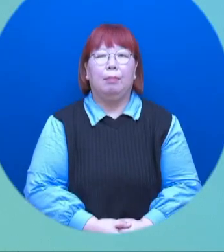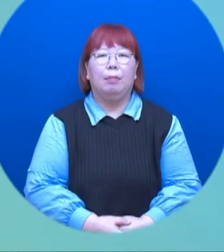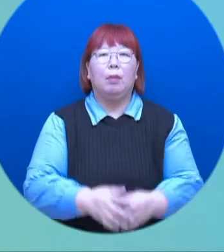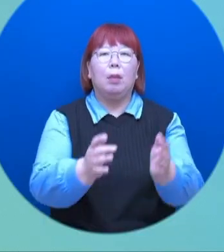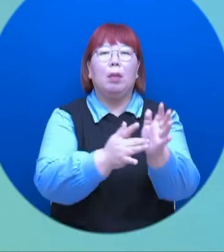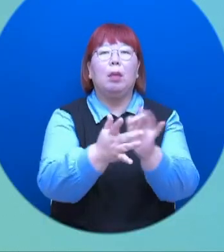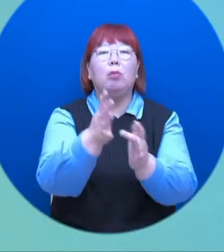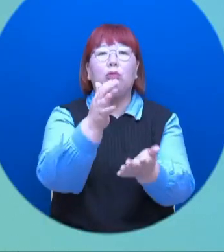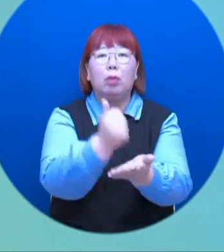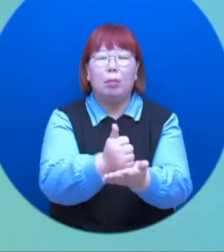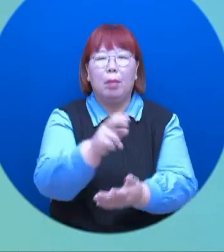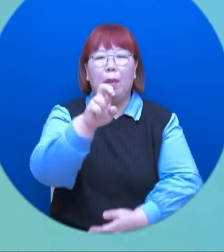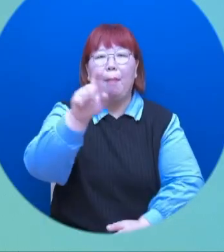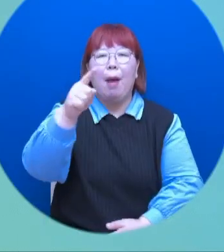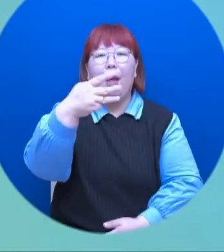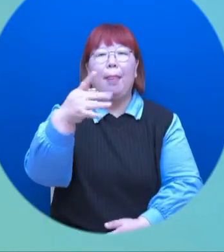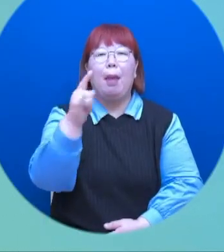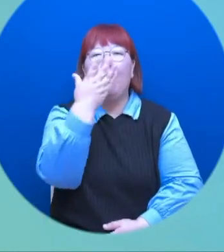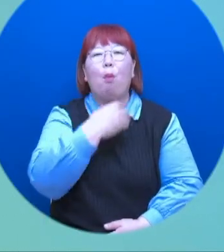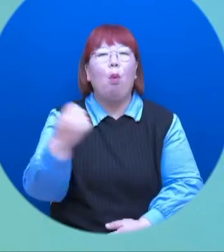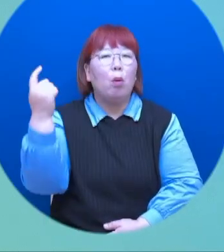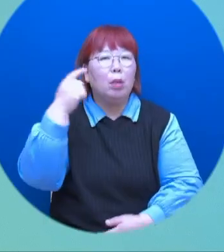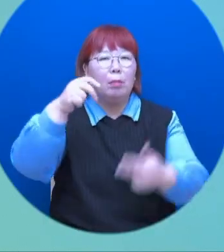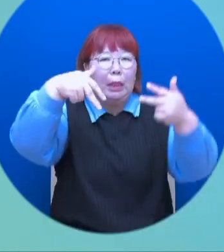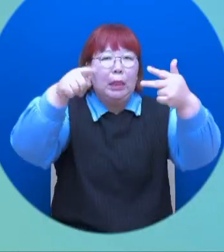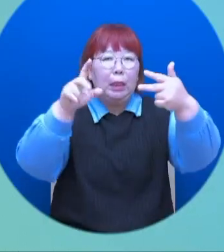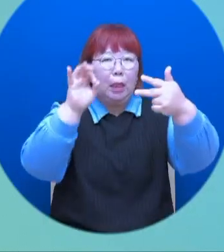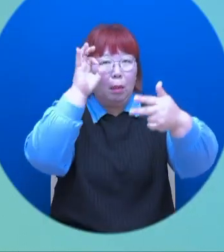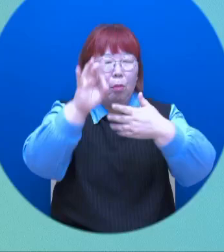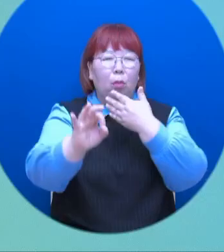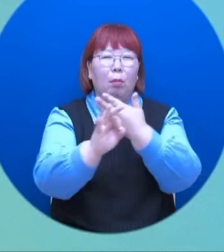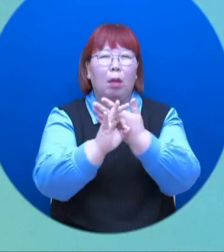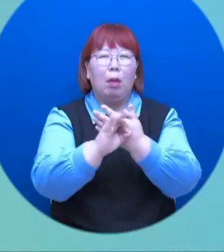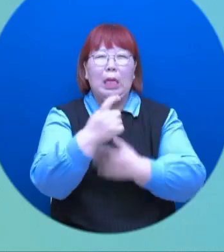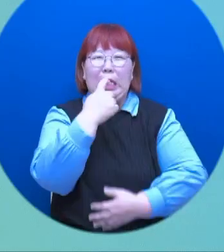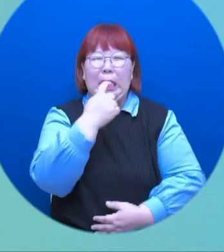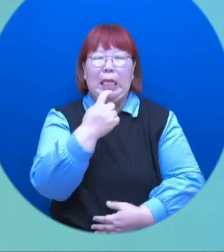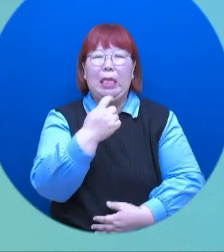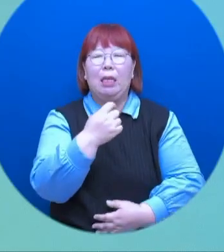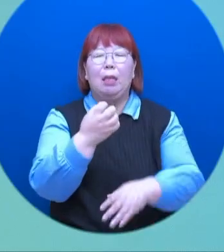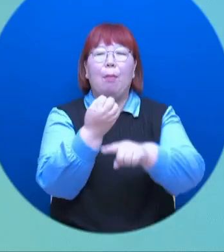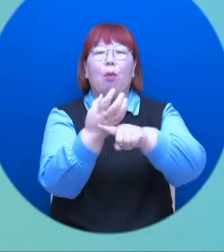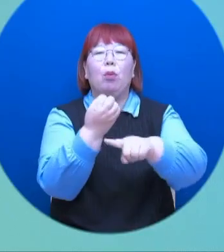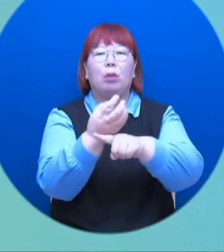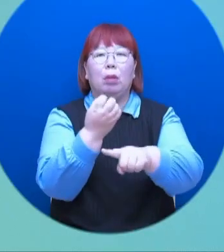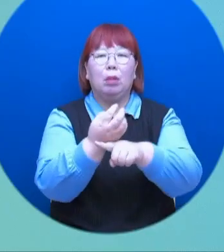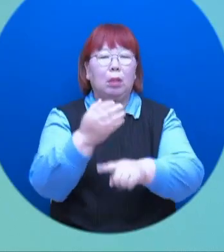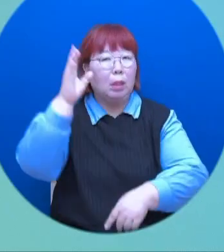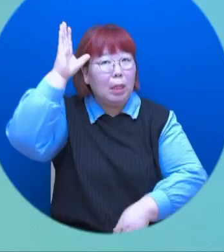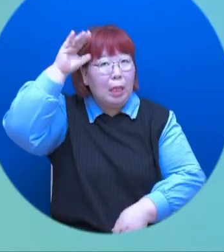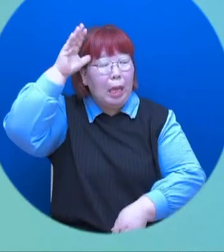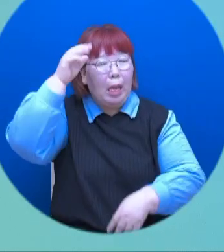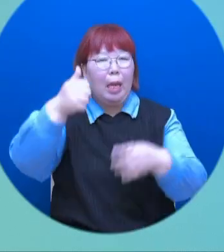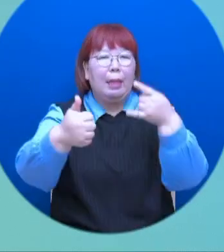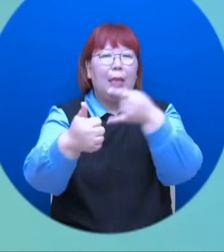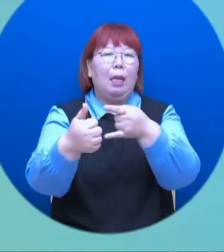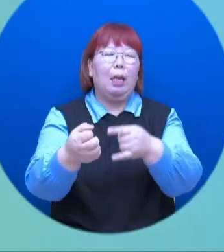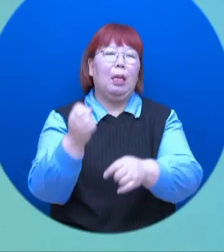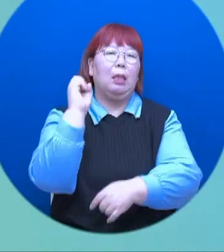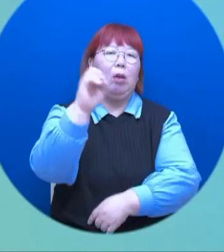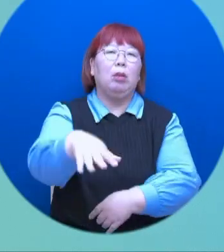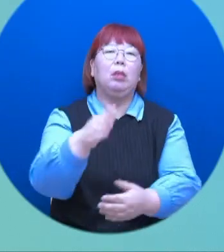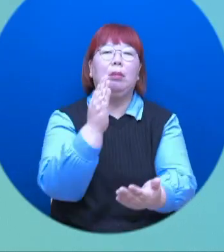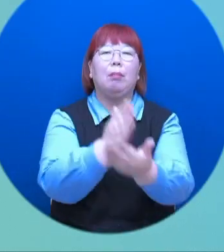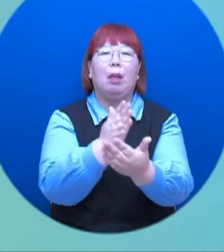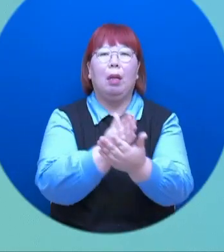예수님께서 마태복음 7장에 보면 진주를 개에게 던지지 말라. 여기서 말하는